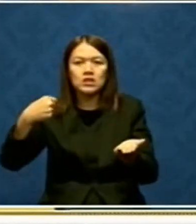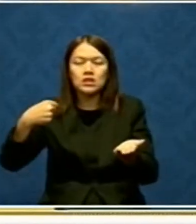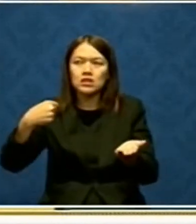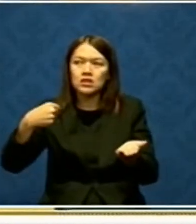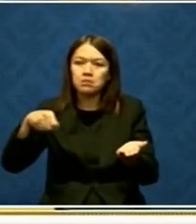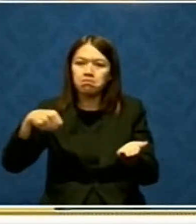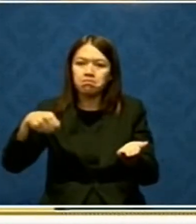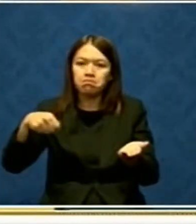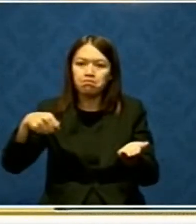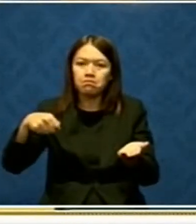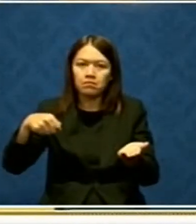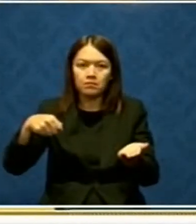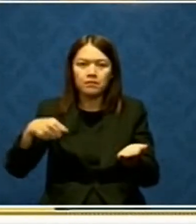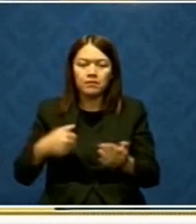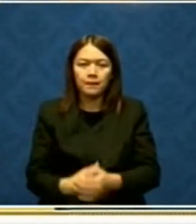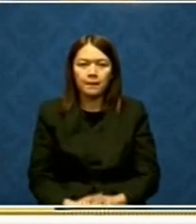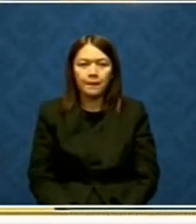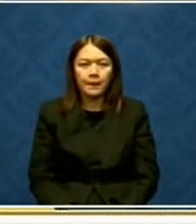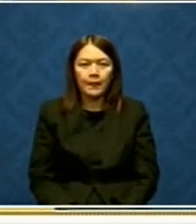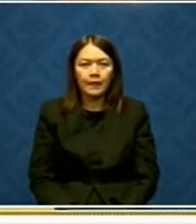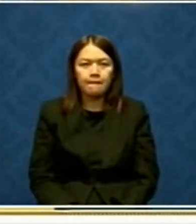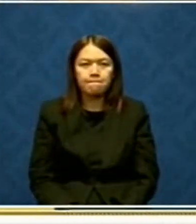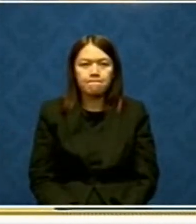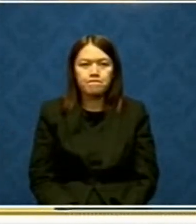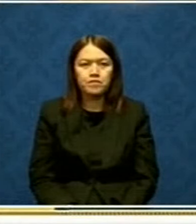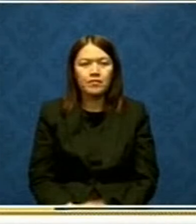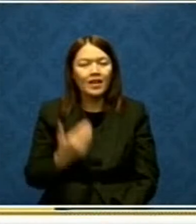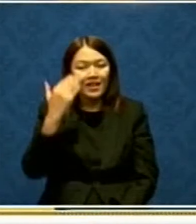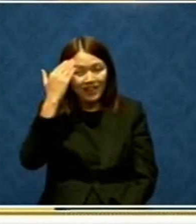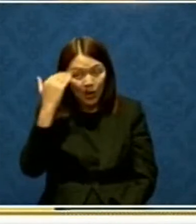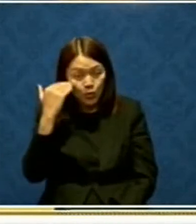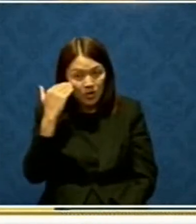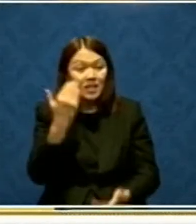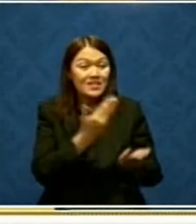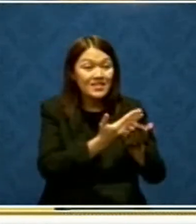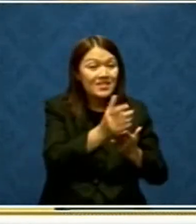านเกาหลีใต้เนี่ยก็ซื้อเรือดำน้ำจากฝรั่งเศ